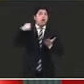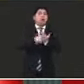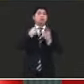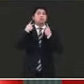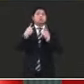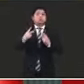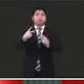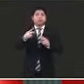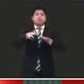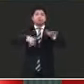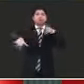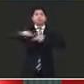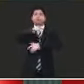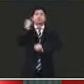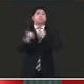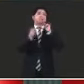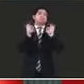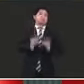hareketlendirecektir